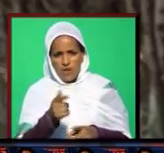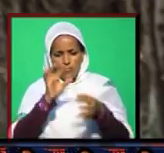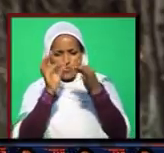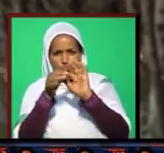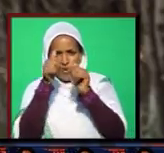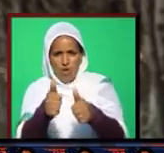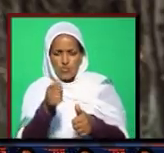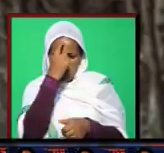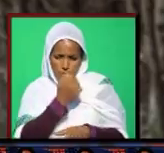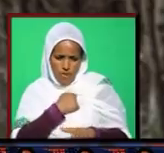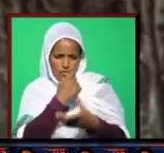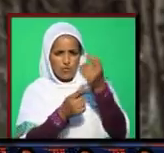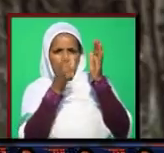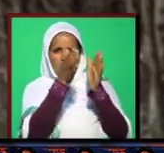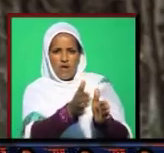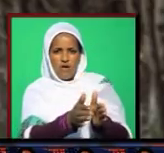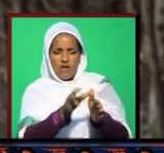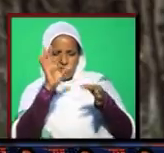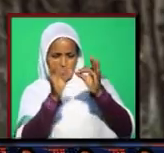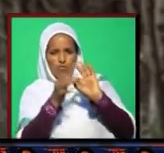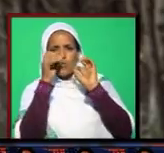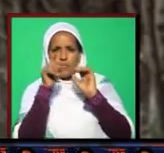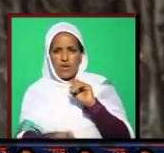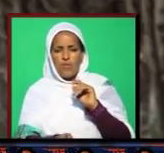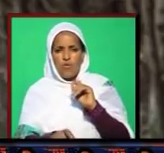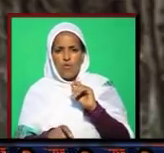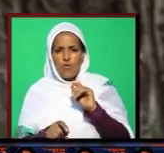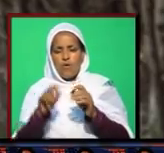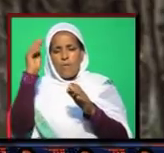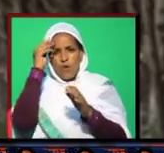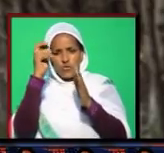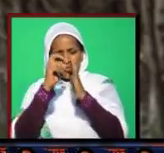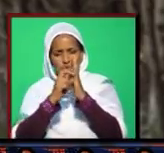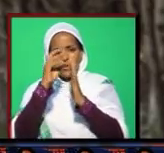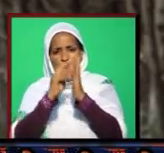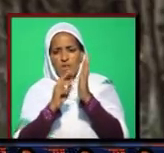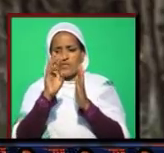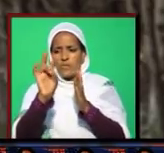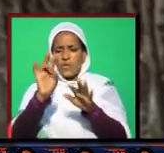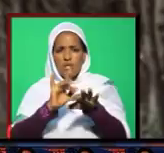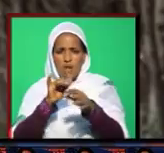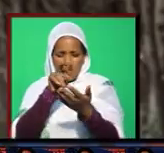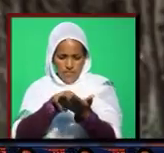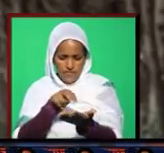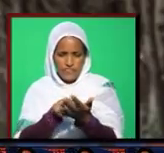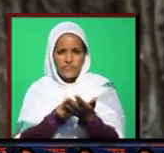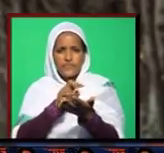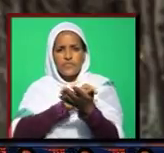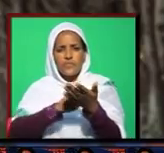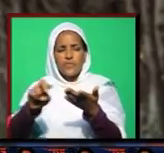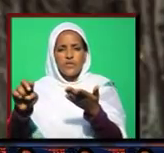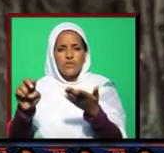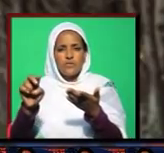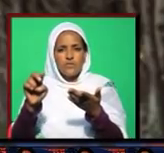ይላል። ትርጓሜ ራሱ ለሚያምነው ነው ልንተረጉምለት የሚገባ። በማቴዎስ ወንጌል ምዕራፍ 7 ስናነብ ኢትሐቡ